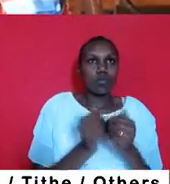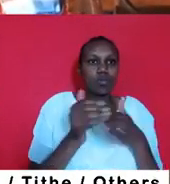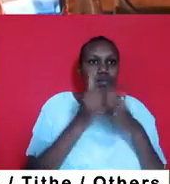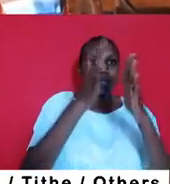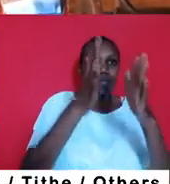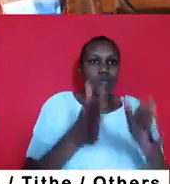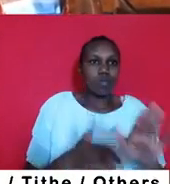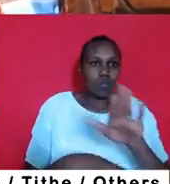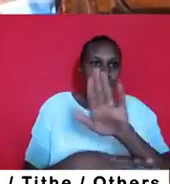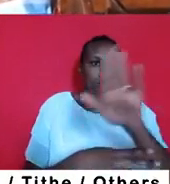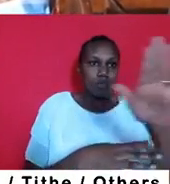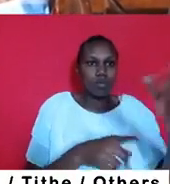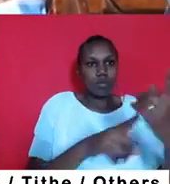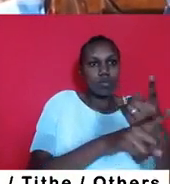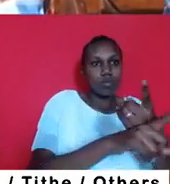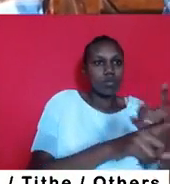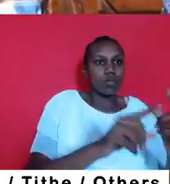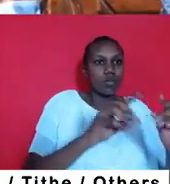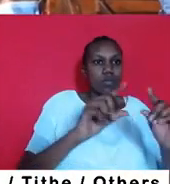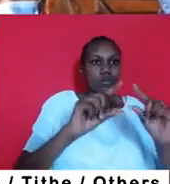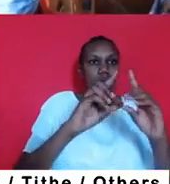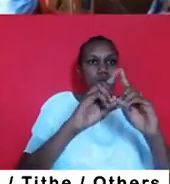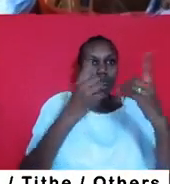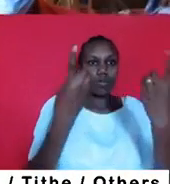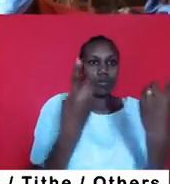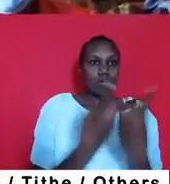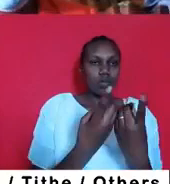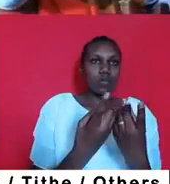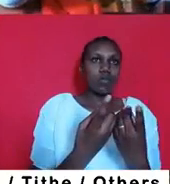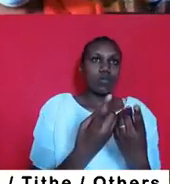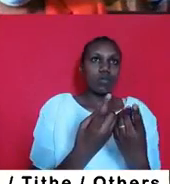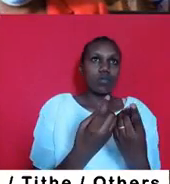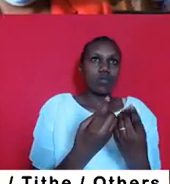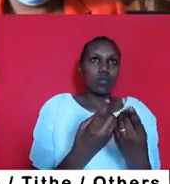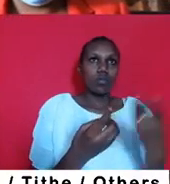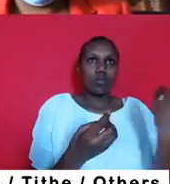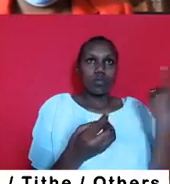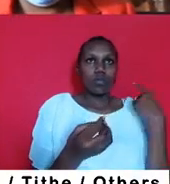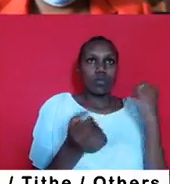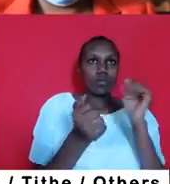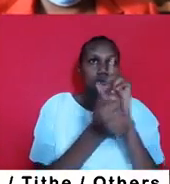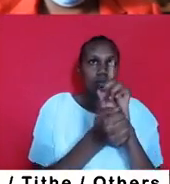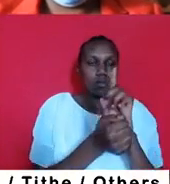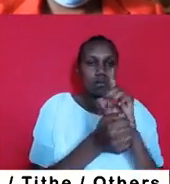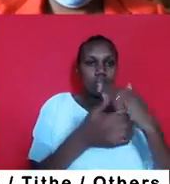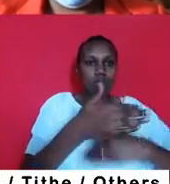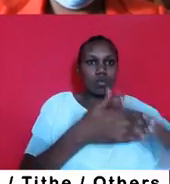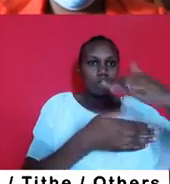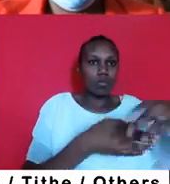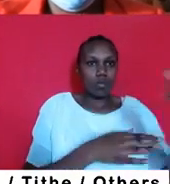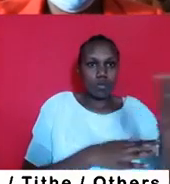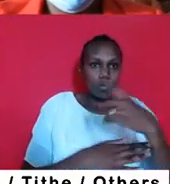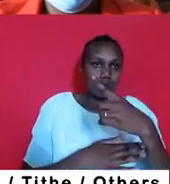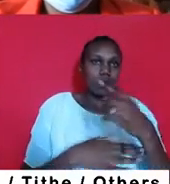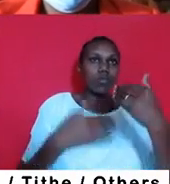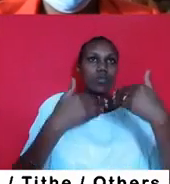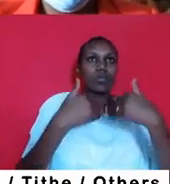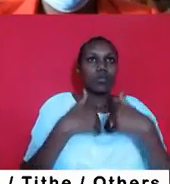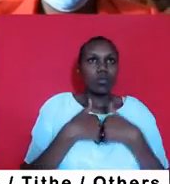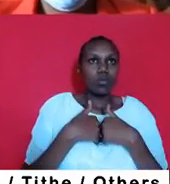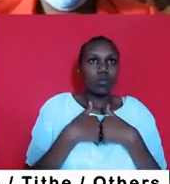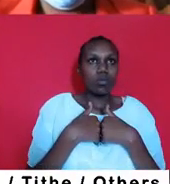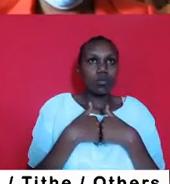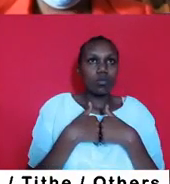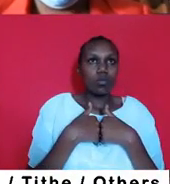viongozi wa mitaa. Tarehe 11 mwezi ujao kutakuwa na